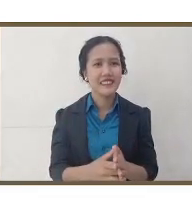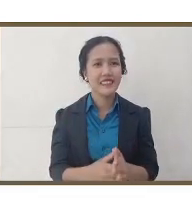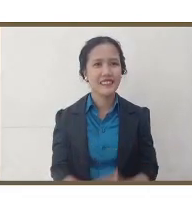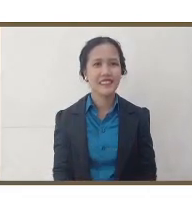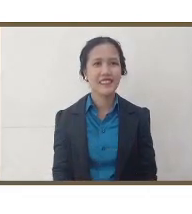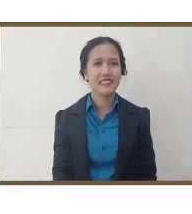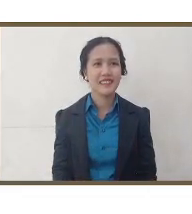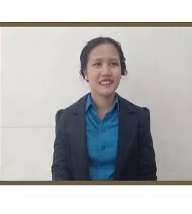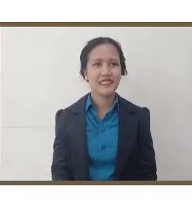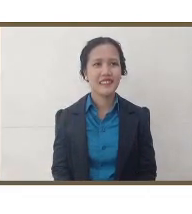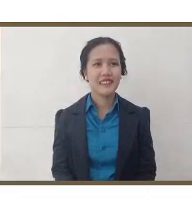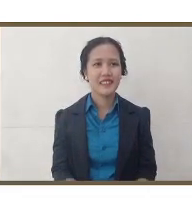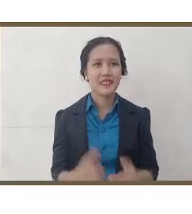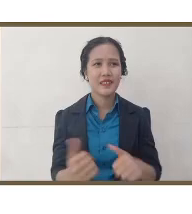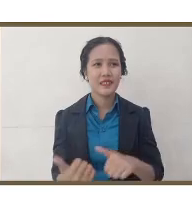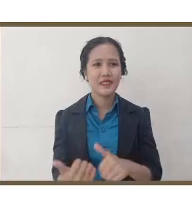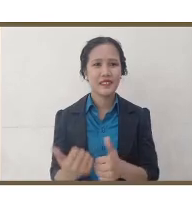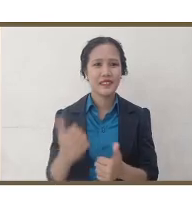ay